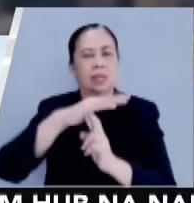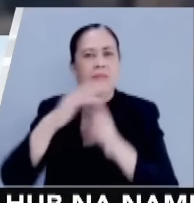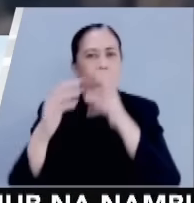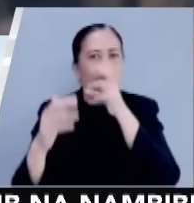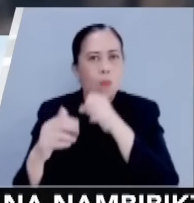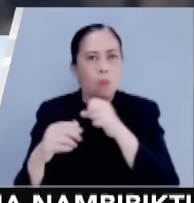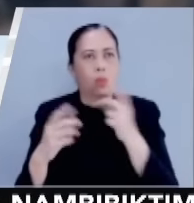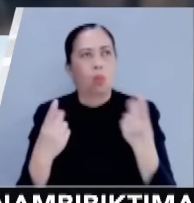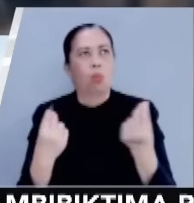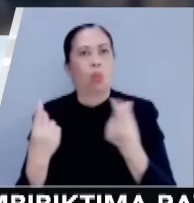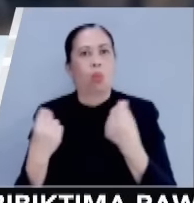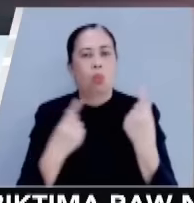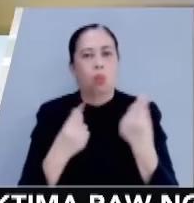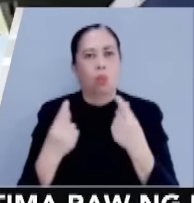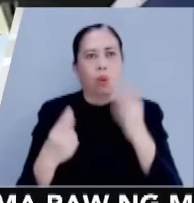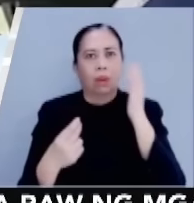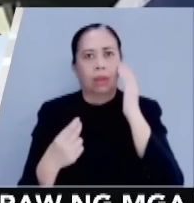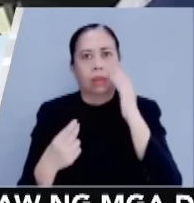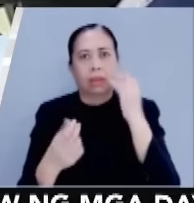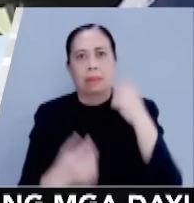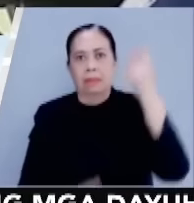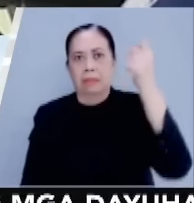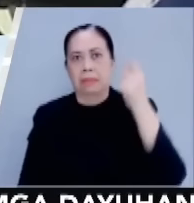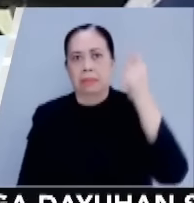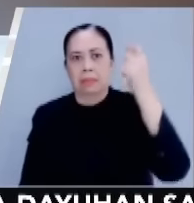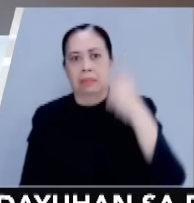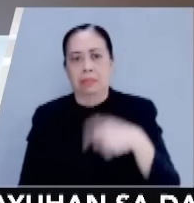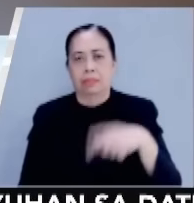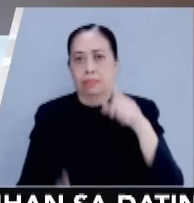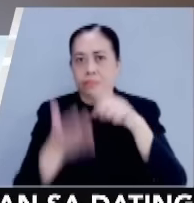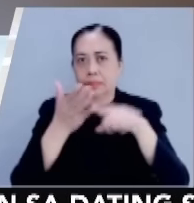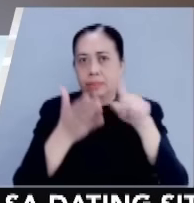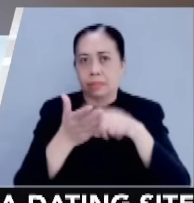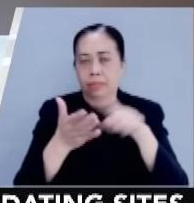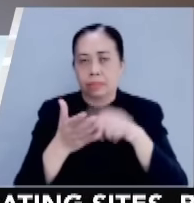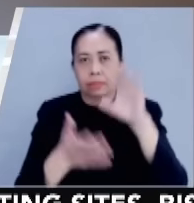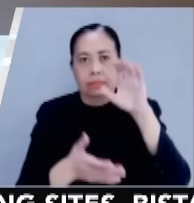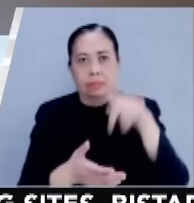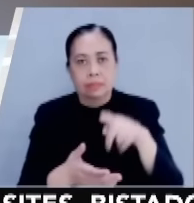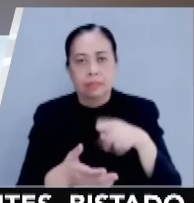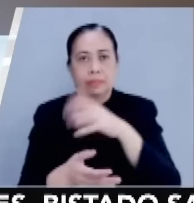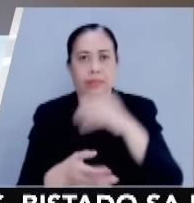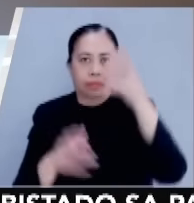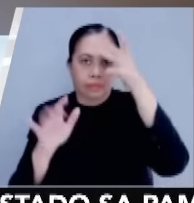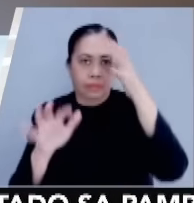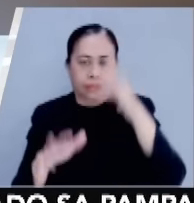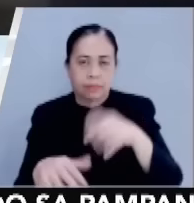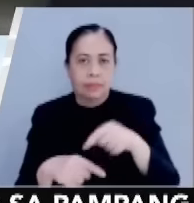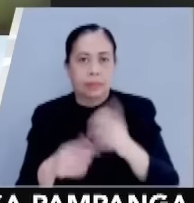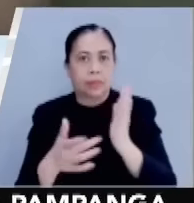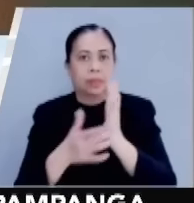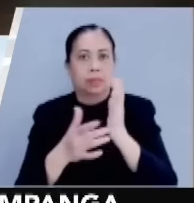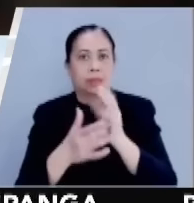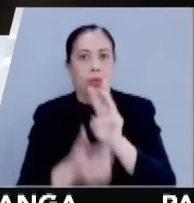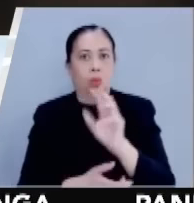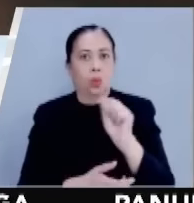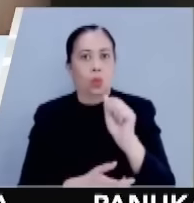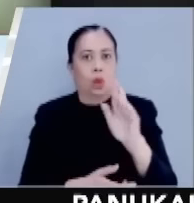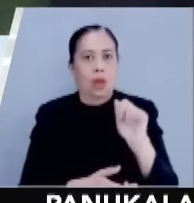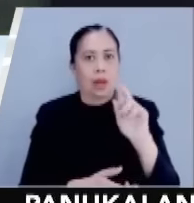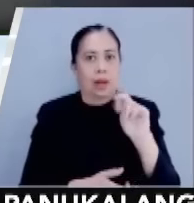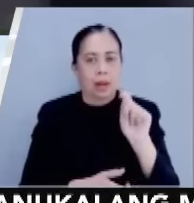ginagawa at alam nila may pension. Pinasusuri ang mga nakumpiskang cellphone at computers sa bisa ng digital wallet para matukoy ang mga dayuhang